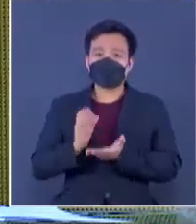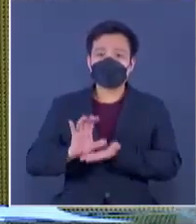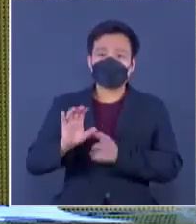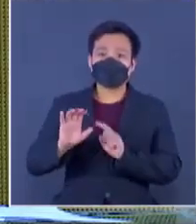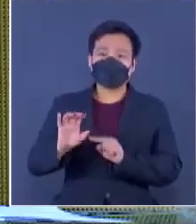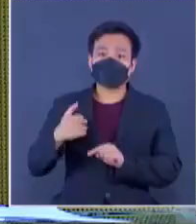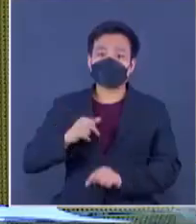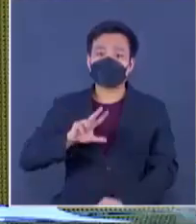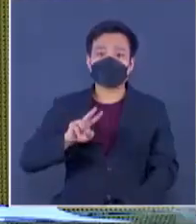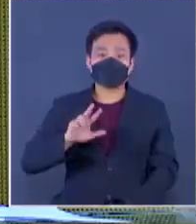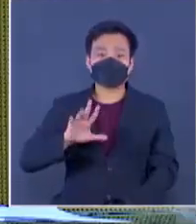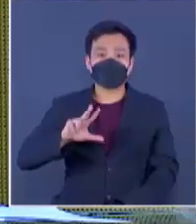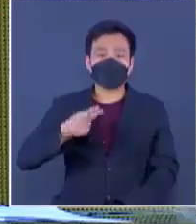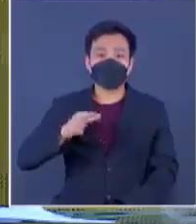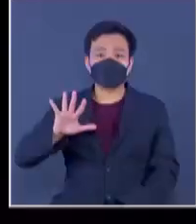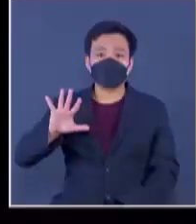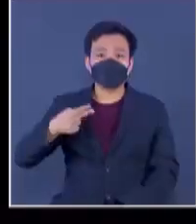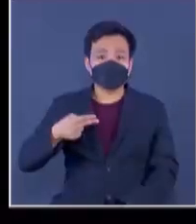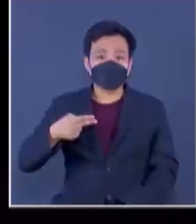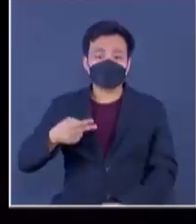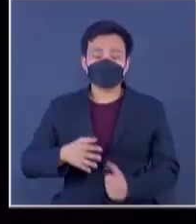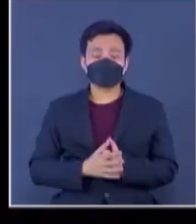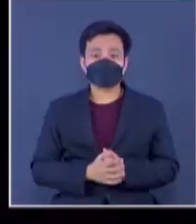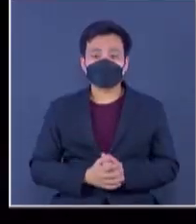มาณ30,000-50,000 บาทค่ะ